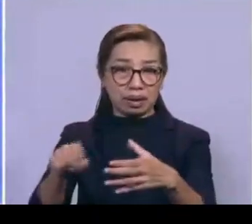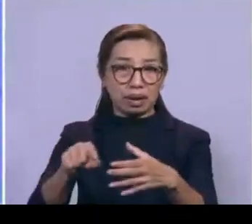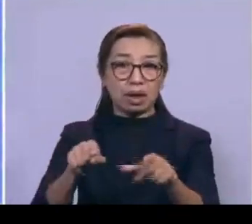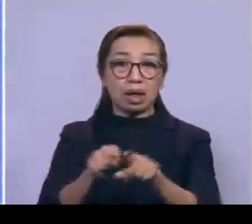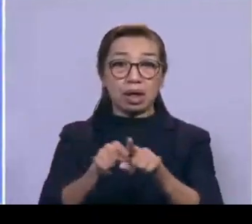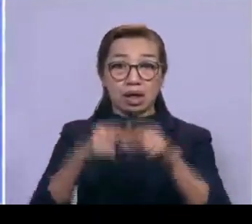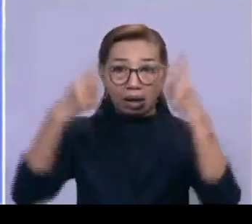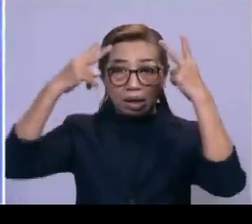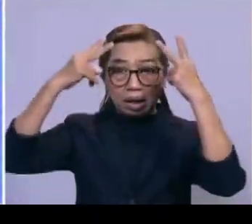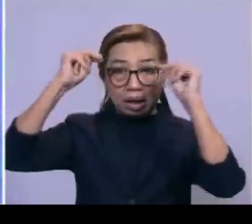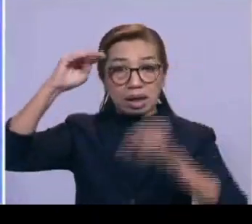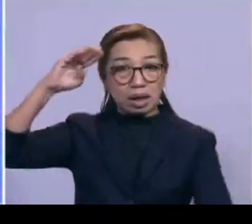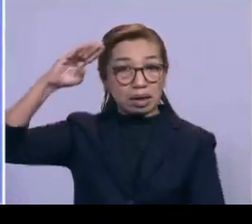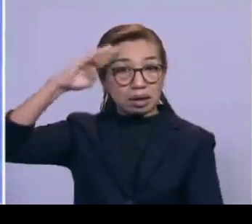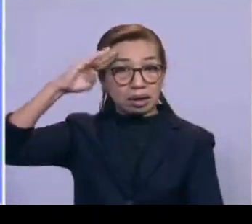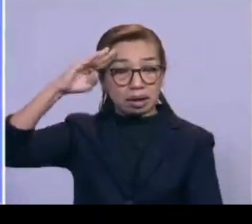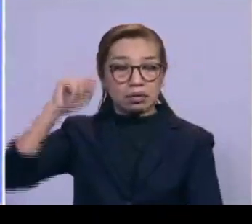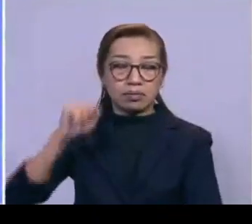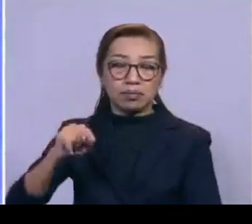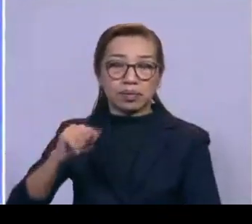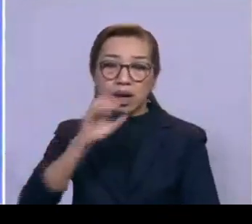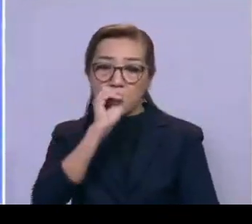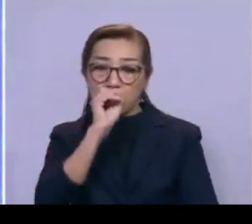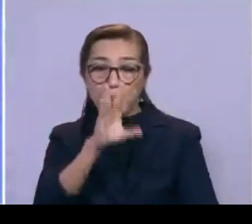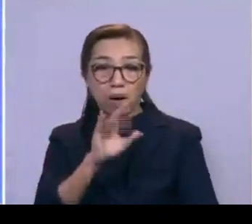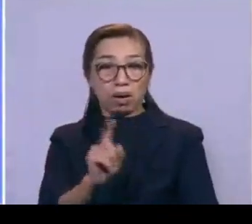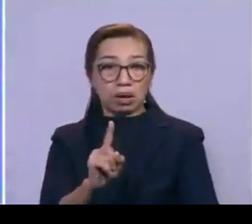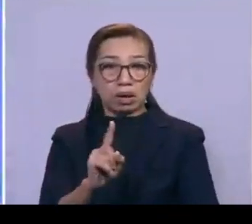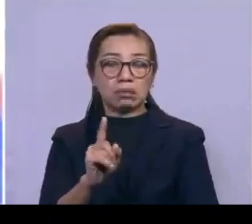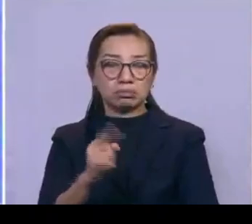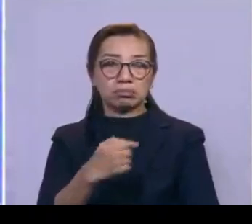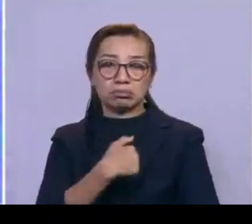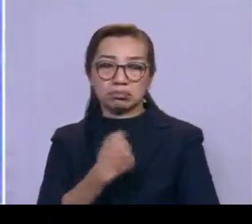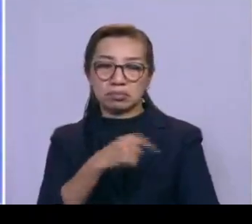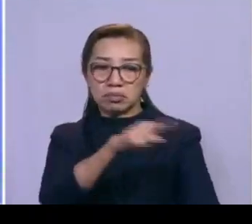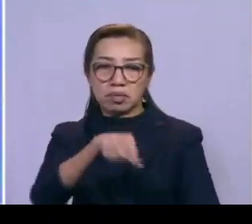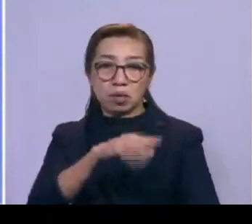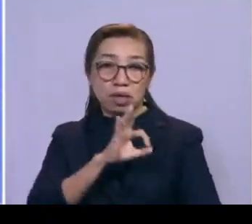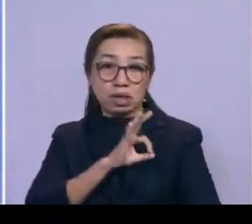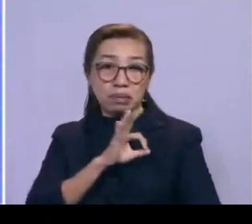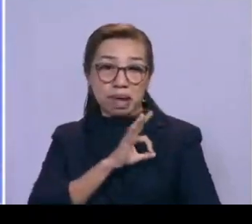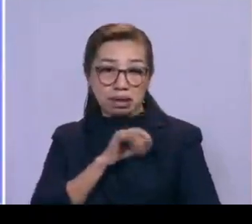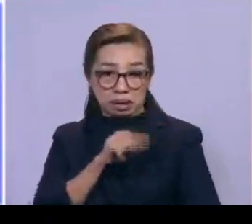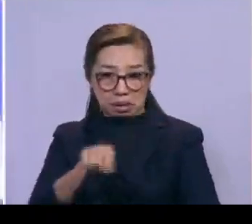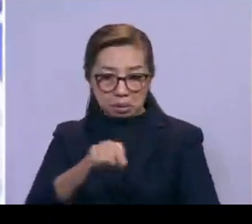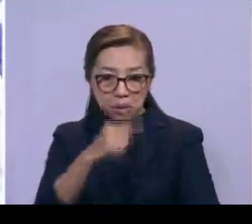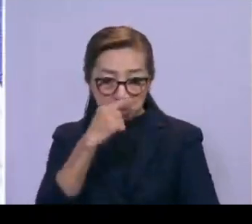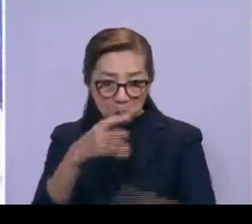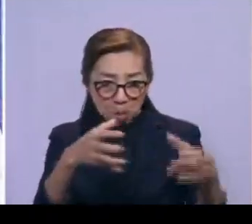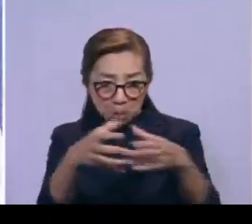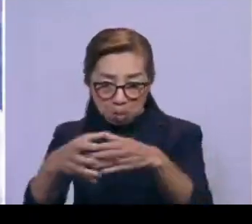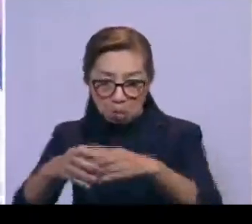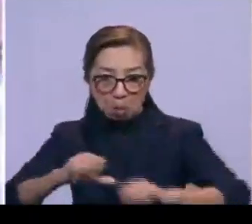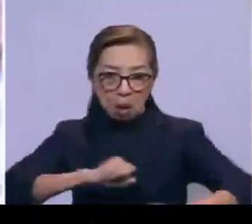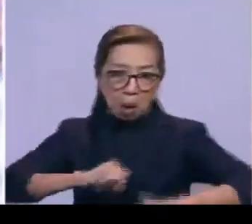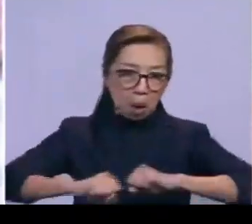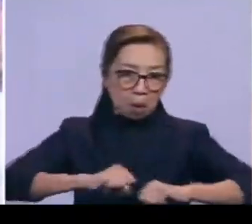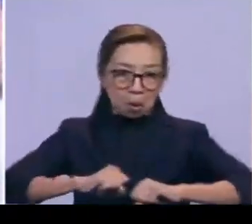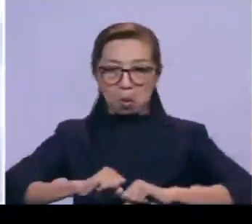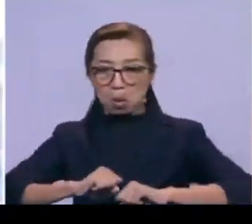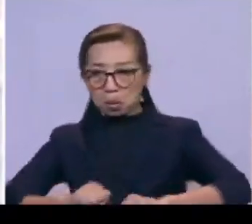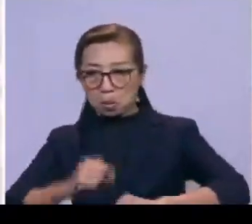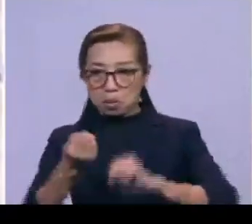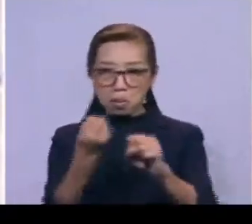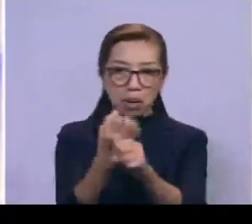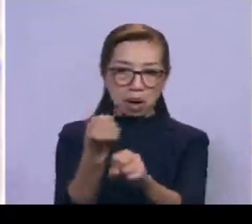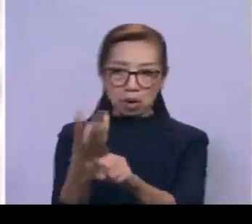ไม่ได้นะพลเอกประยุทธ์นะก็บอกแล้วค่ะว่าเชื่อมั่นในบรรดาสมาชิกของพรรคที่มีหลายกลุ่มหลายวัยยืนยันความพร้อม